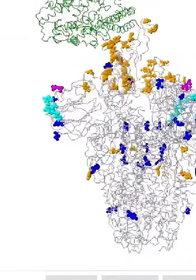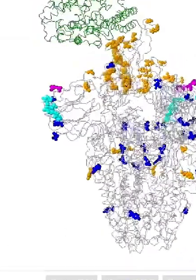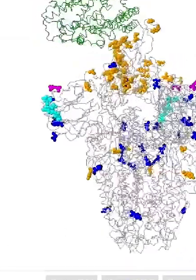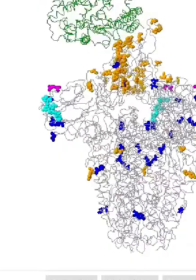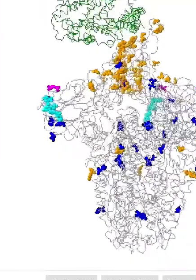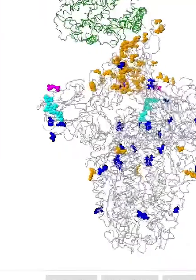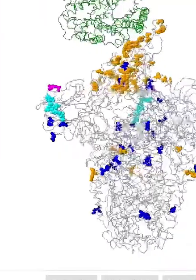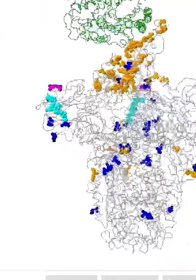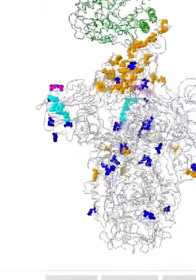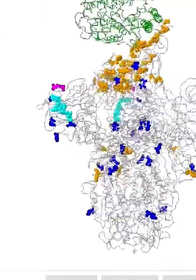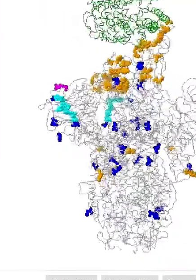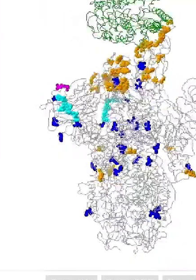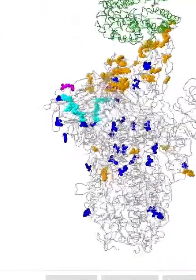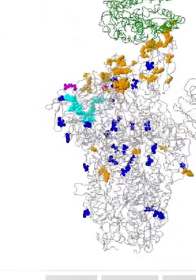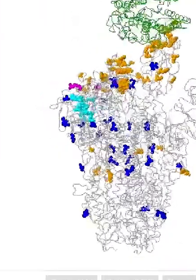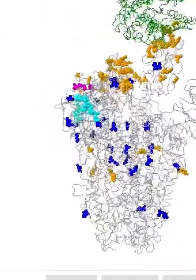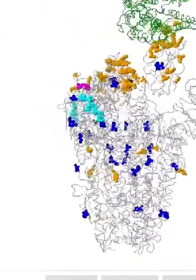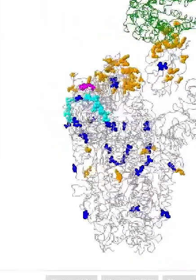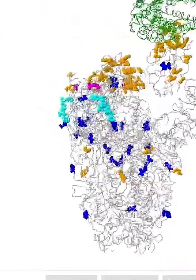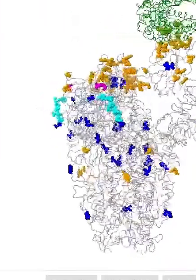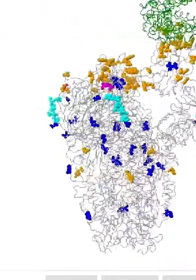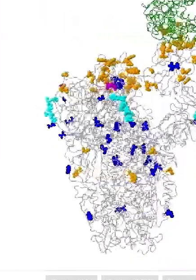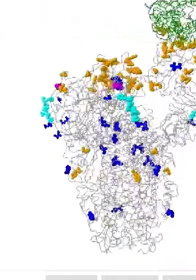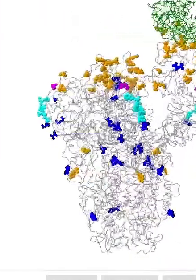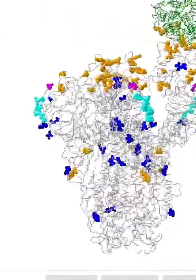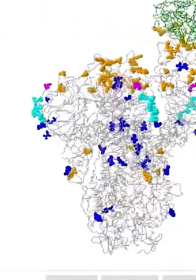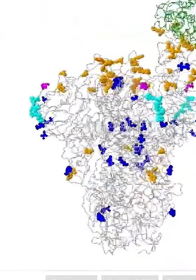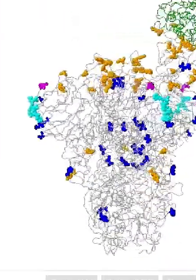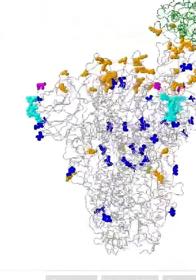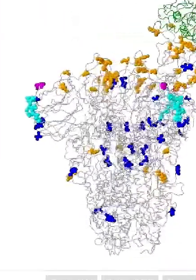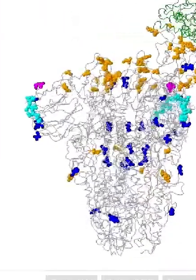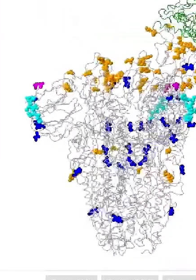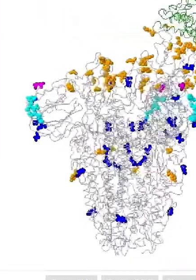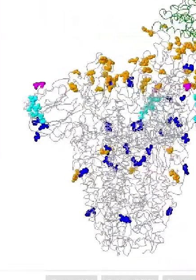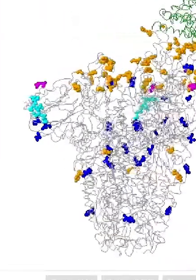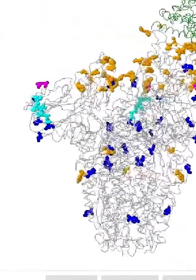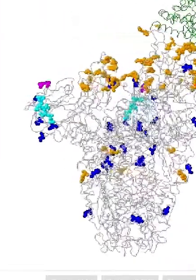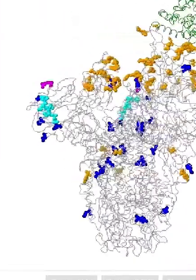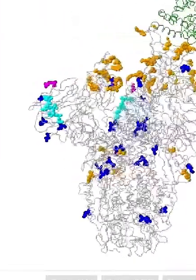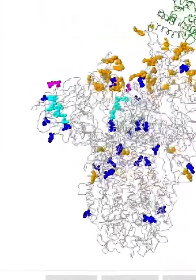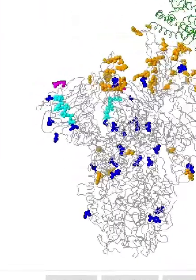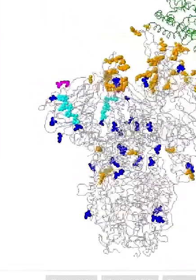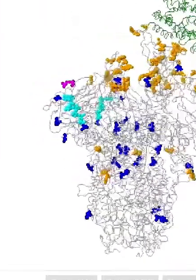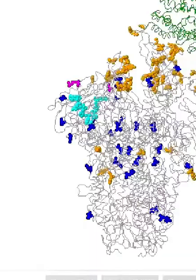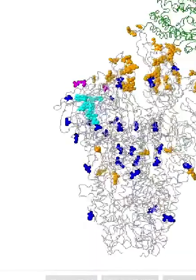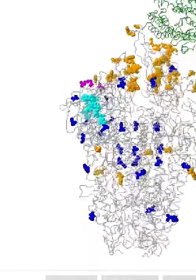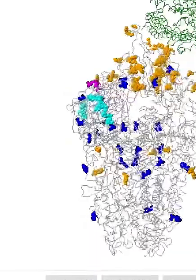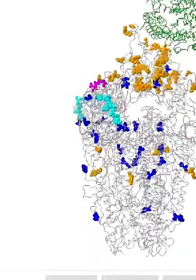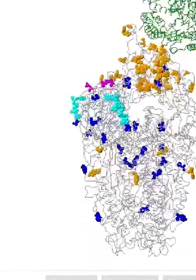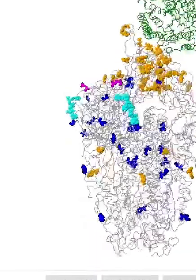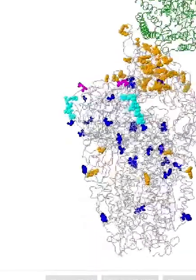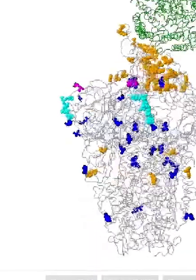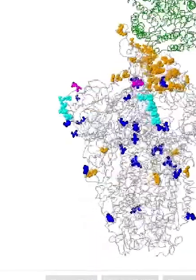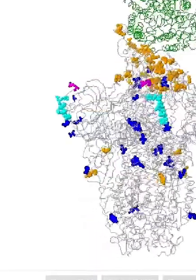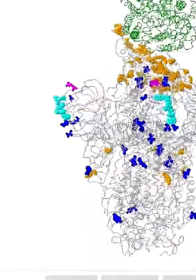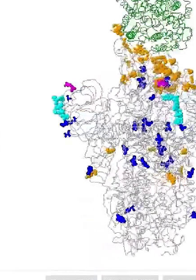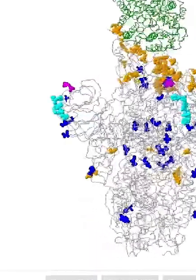种不能就是说小看。那国外有研究说它的传播能力其实